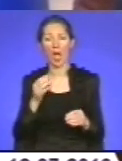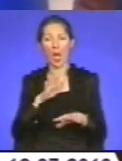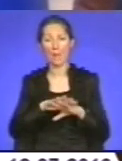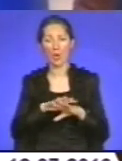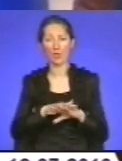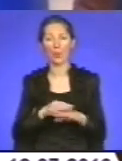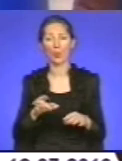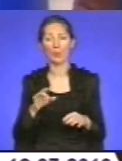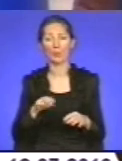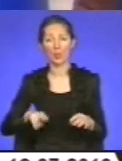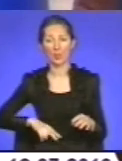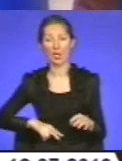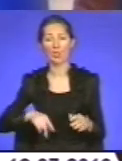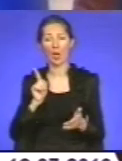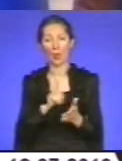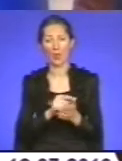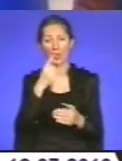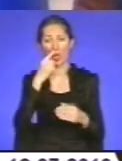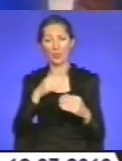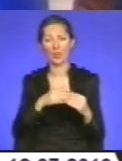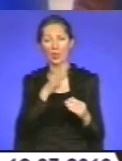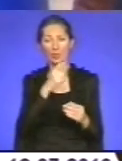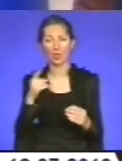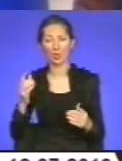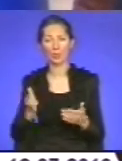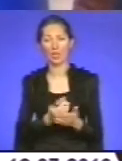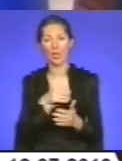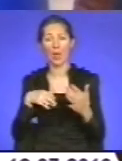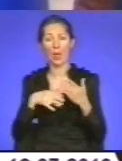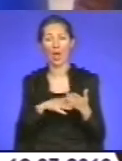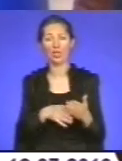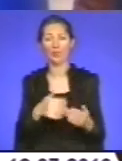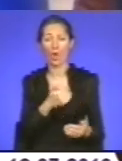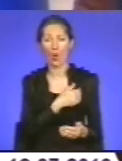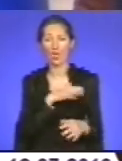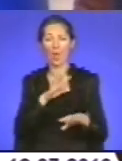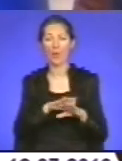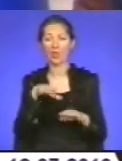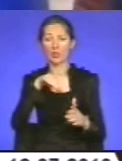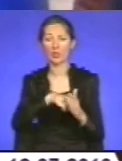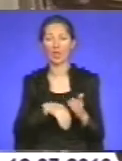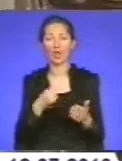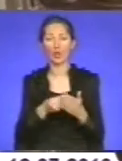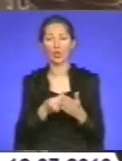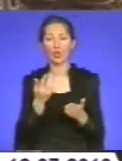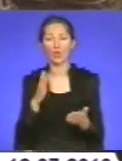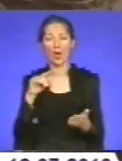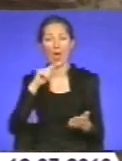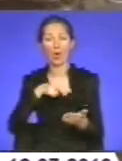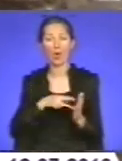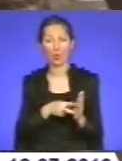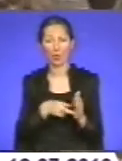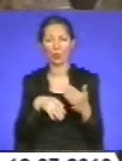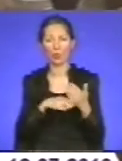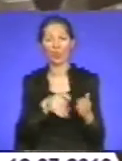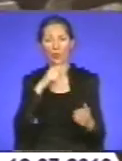адміністраціями повинні найближчим часом знайти механізм заохочення банків вкладати кошти в економіку. Допомогти вітчизняному